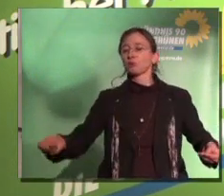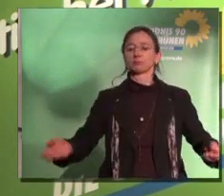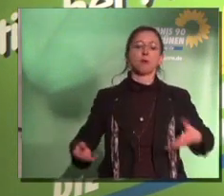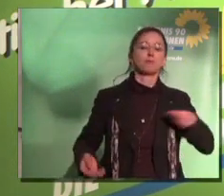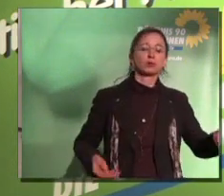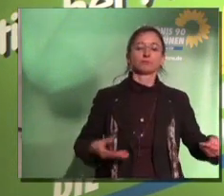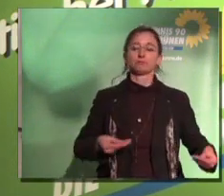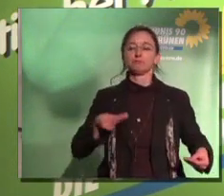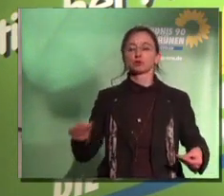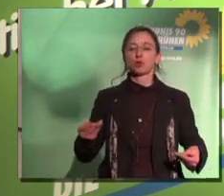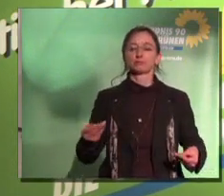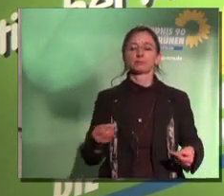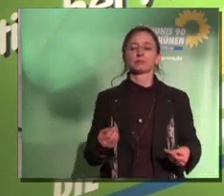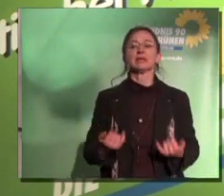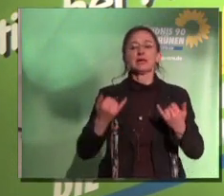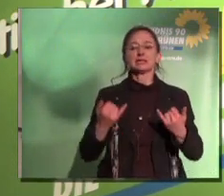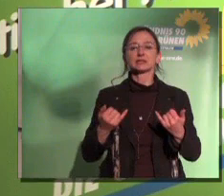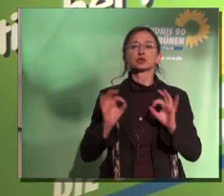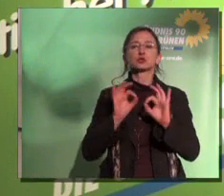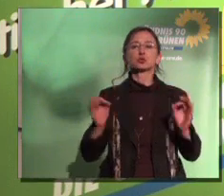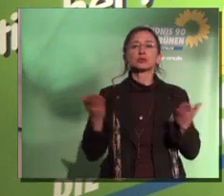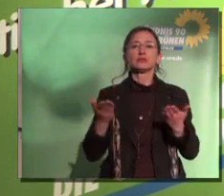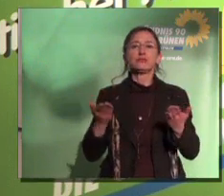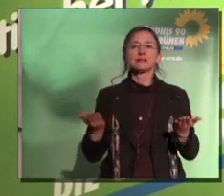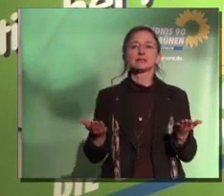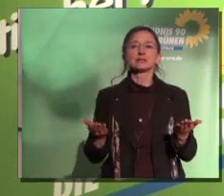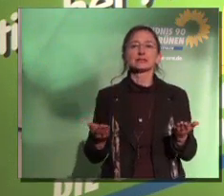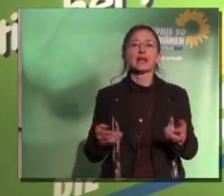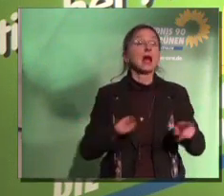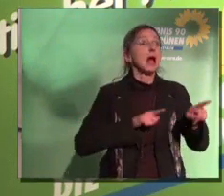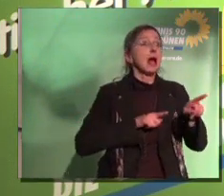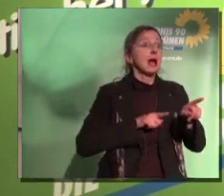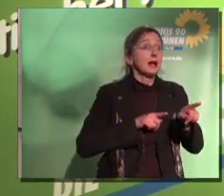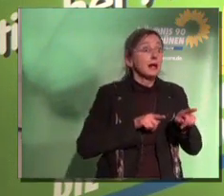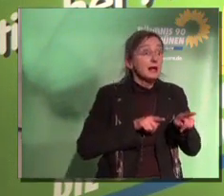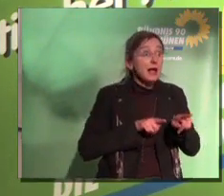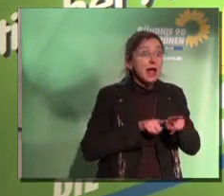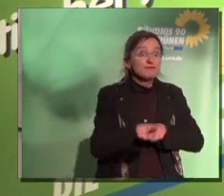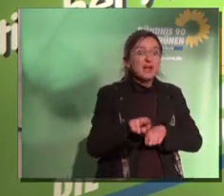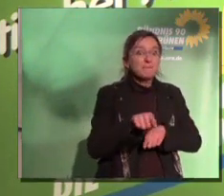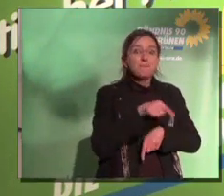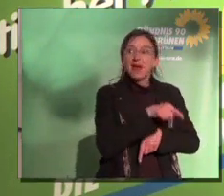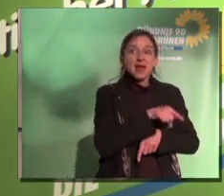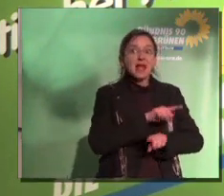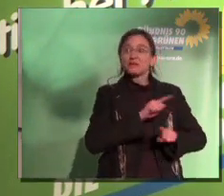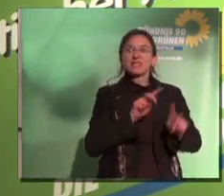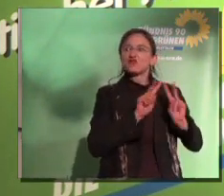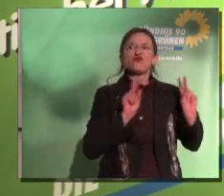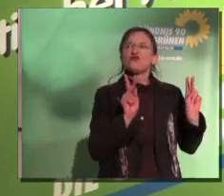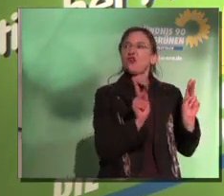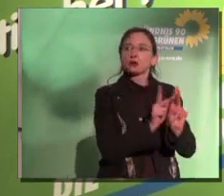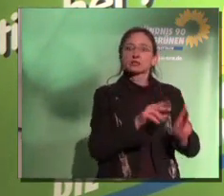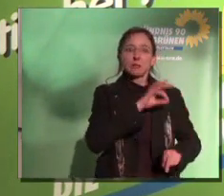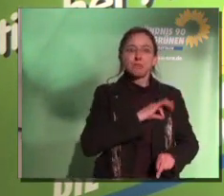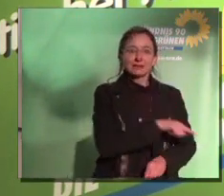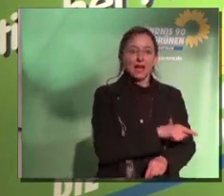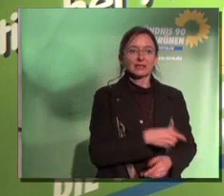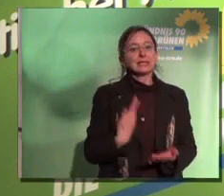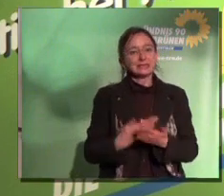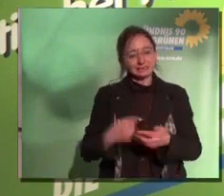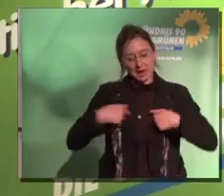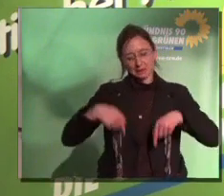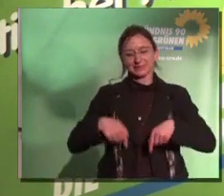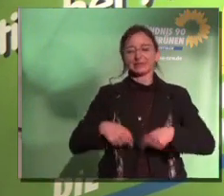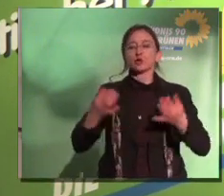so stark geworden sind, dass die SPD keine Volkspartei mehr ist. Denn ansonsten würden die ja auch allen was schenken und da wird es ja noch teurer werden. Also